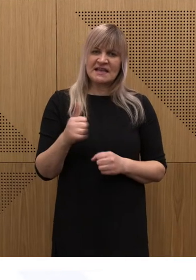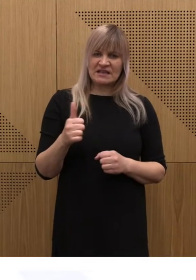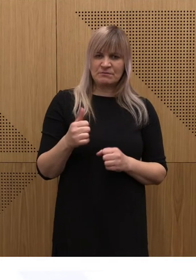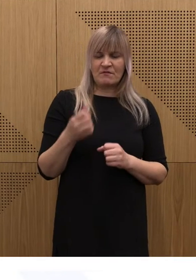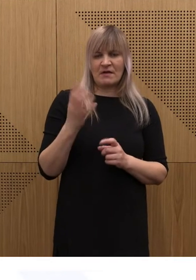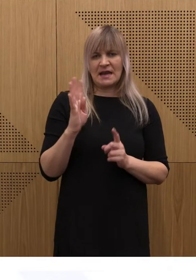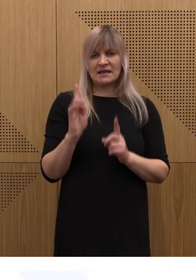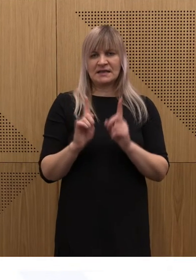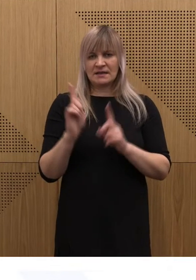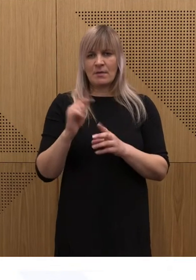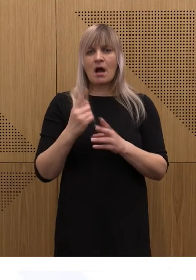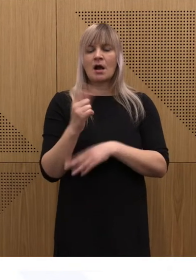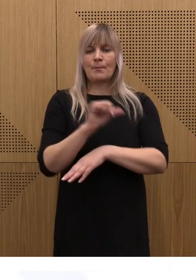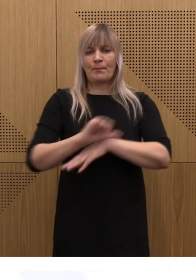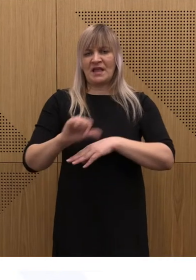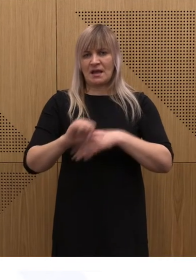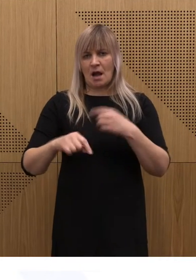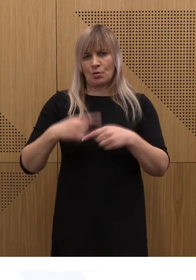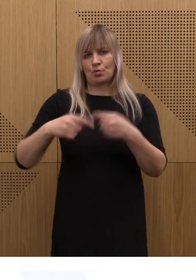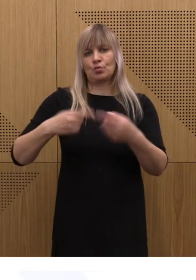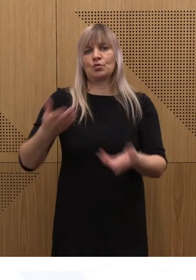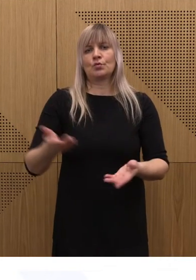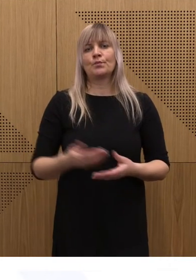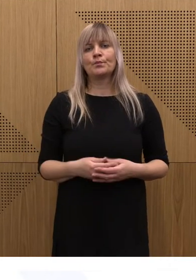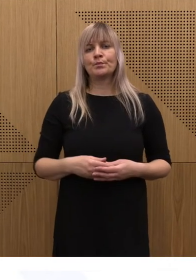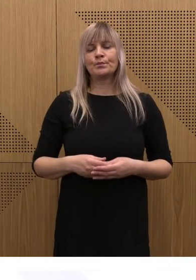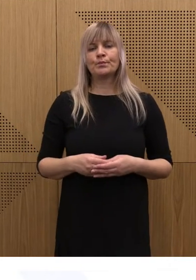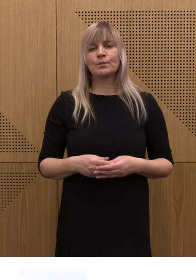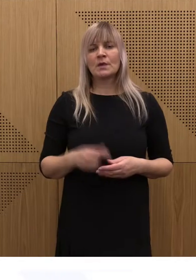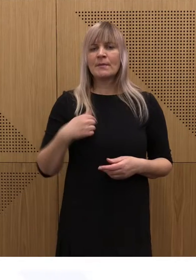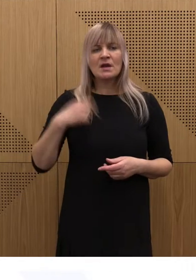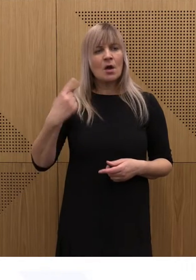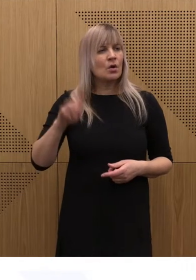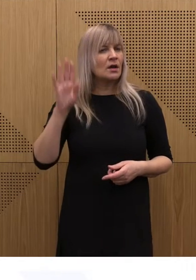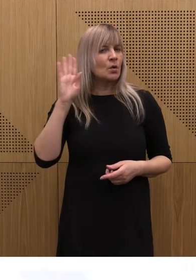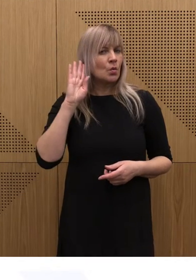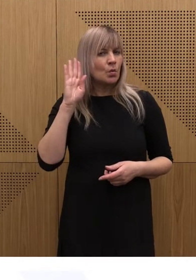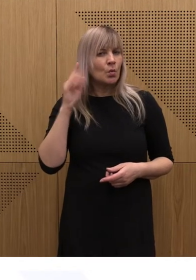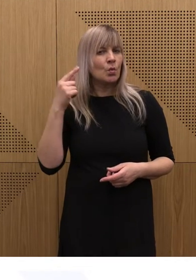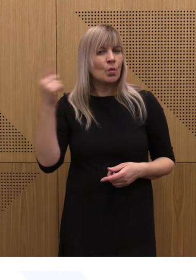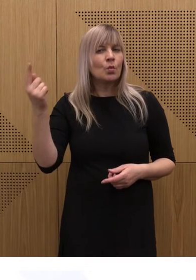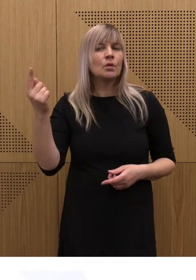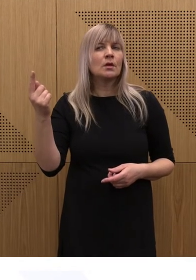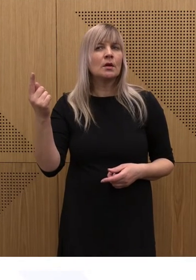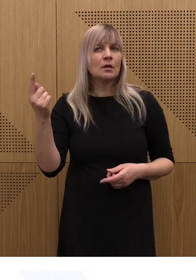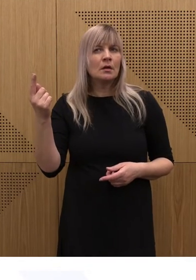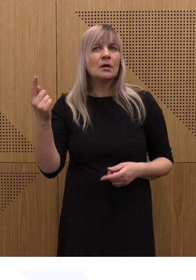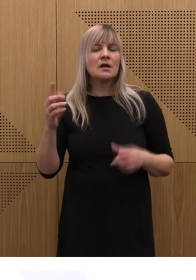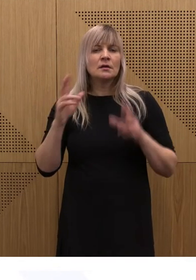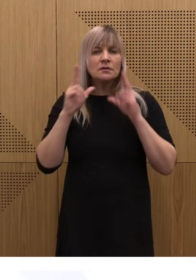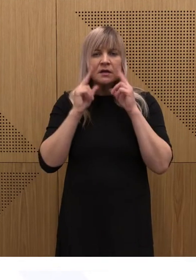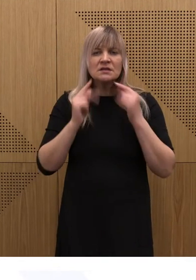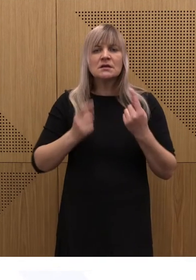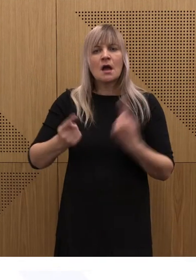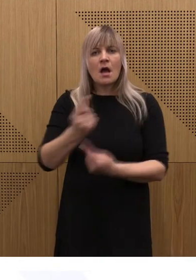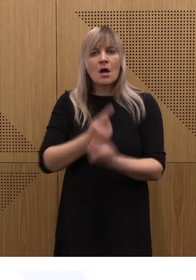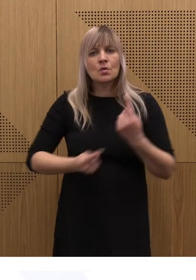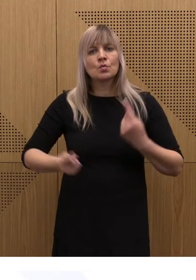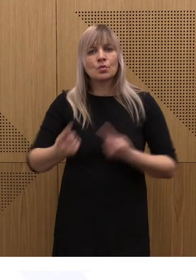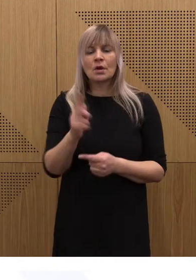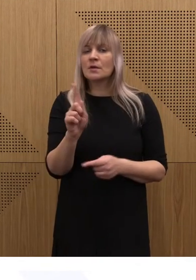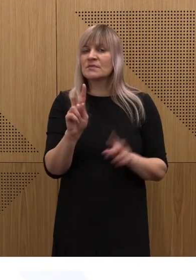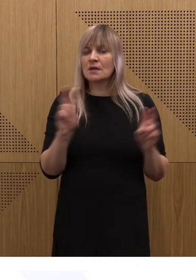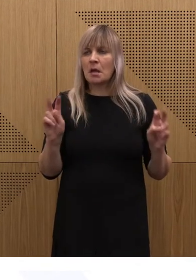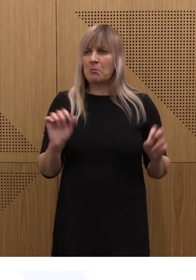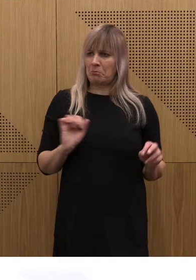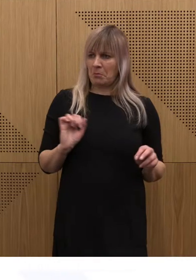ehk 14. detsembrist olema . Nüüd ma olen kuulnud , et on tõsine poleemika selle osas , et